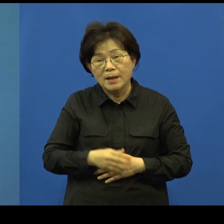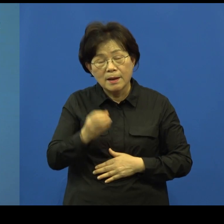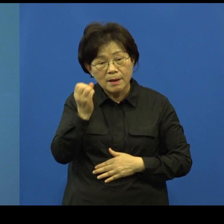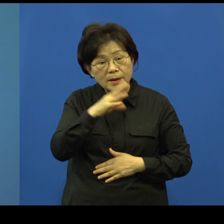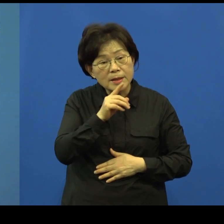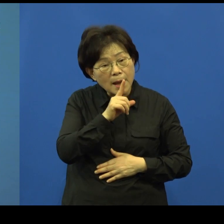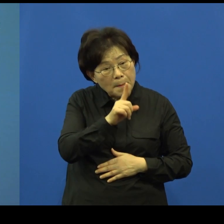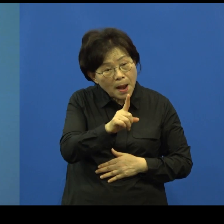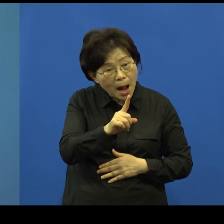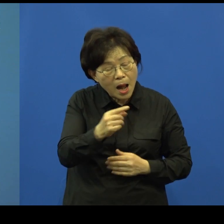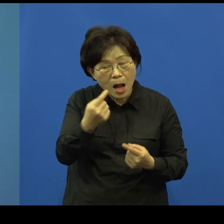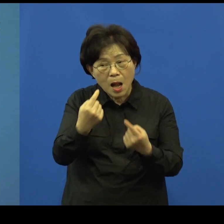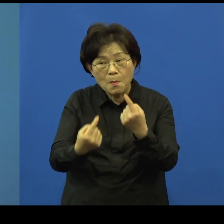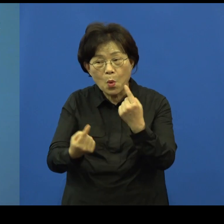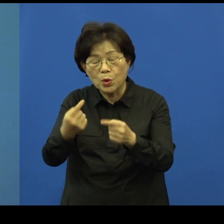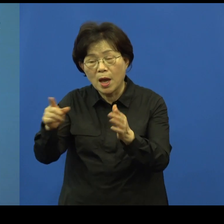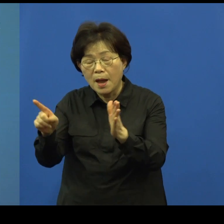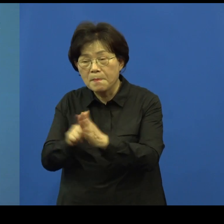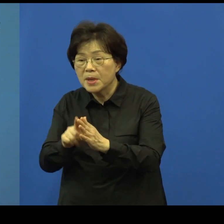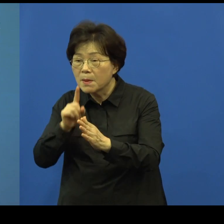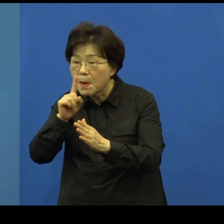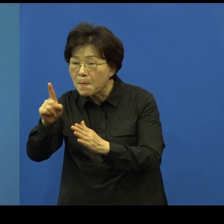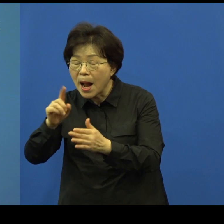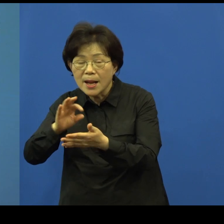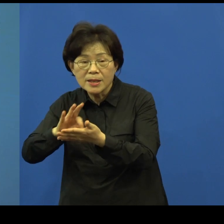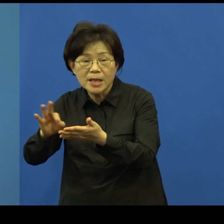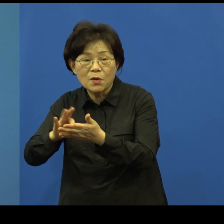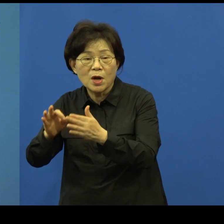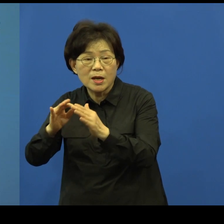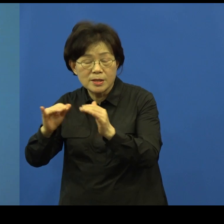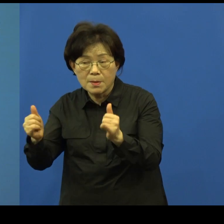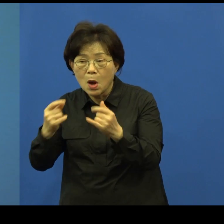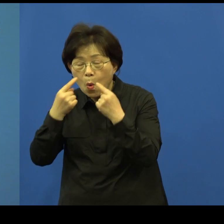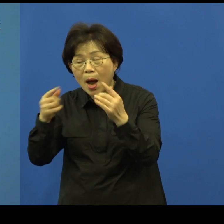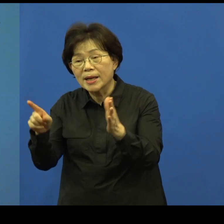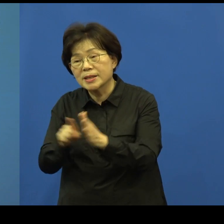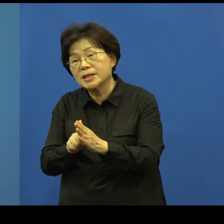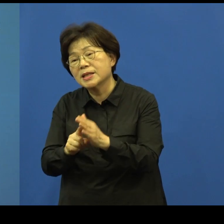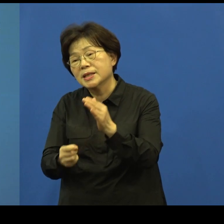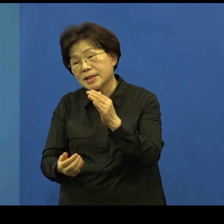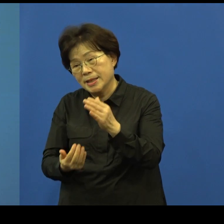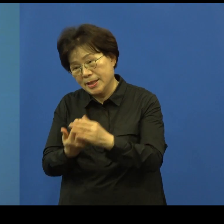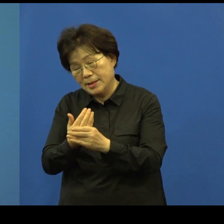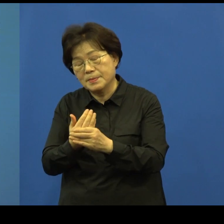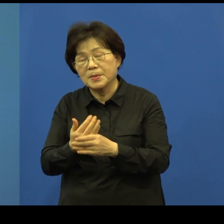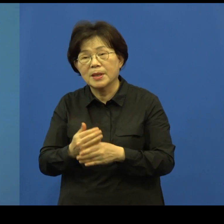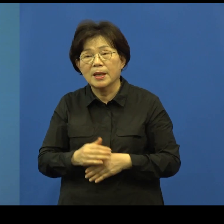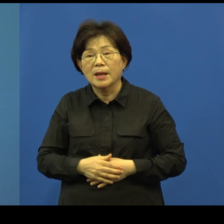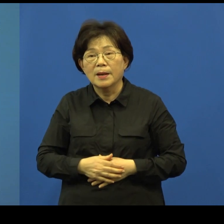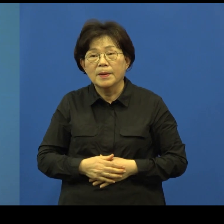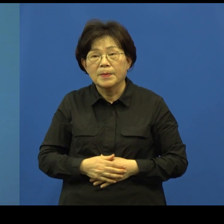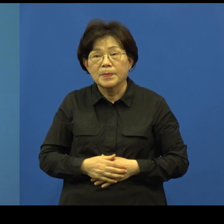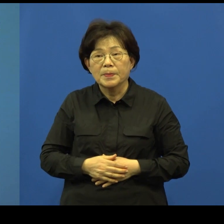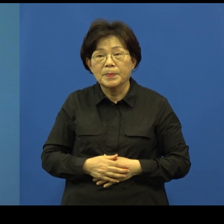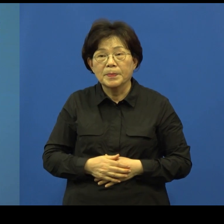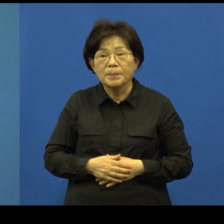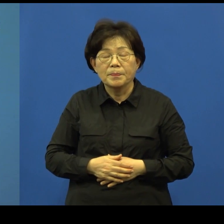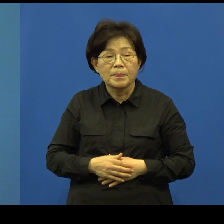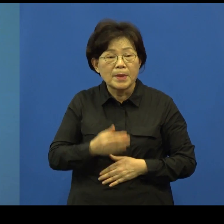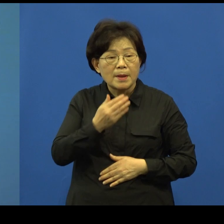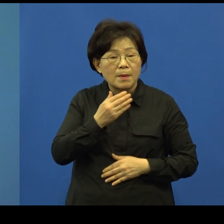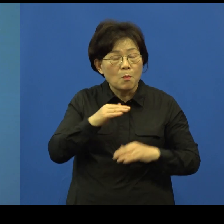말하는 사람보다 훨씬 더 이 믿음의 언어를 쓰는 사람은 확신이 있는 거예요. 주 안에서 할 수